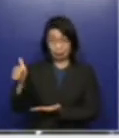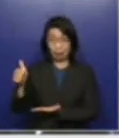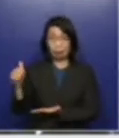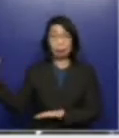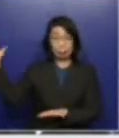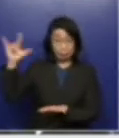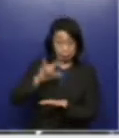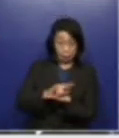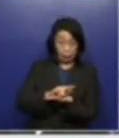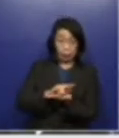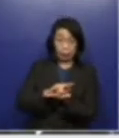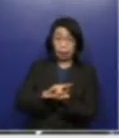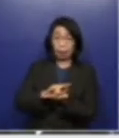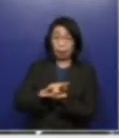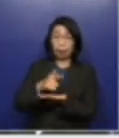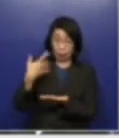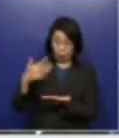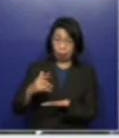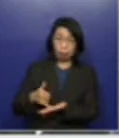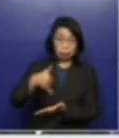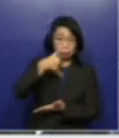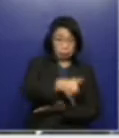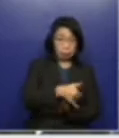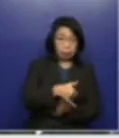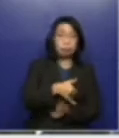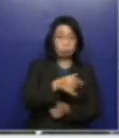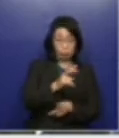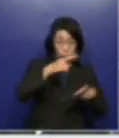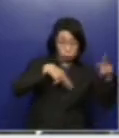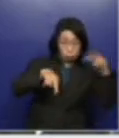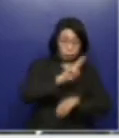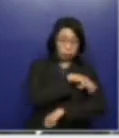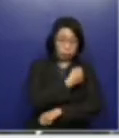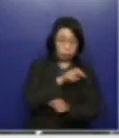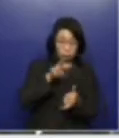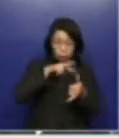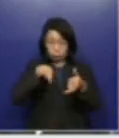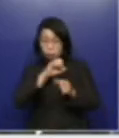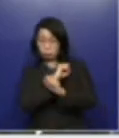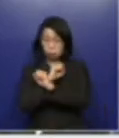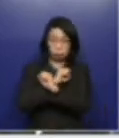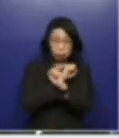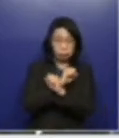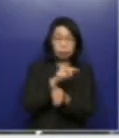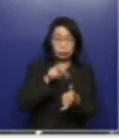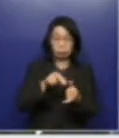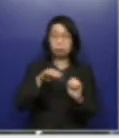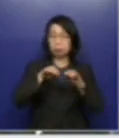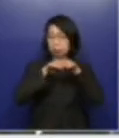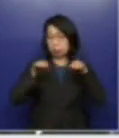ชัดเจนในการเฝ้าระวังการควบคุมโรคที่เป็นมาตรฐาน